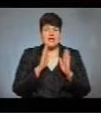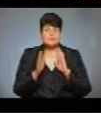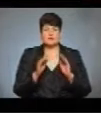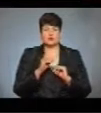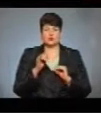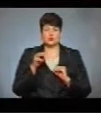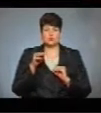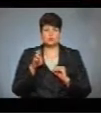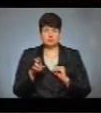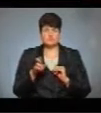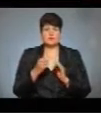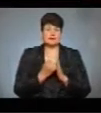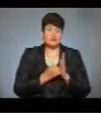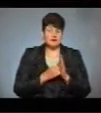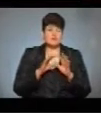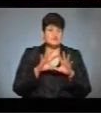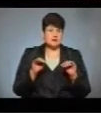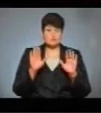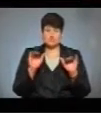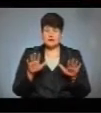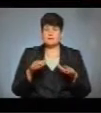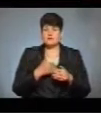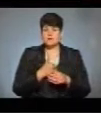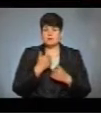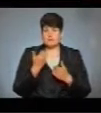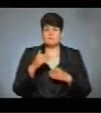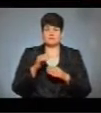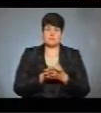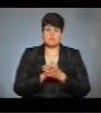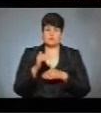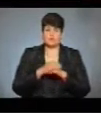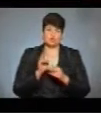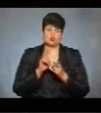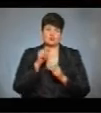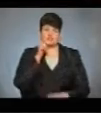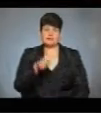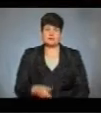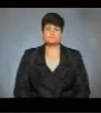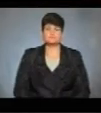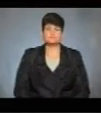Ютуб-каналі. На цьому у мене все. Я прощаюся з вами, бажаю мирного вечора і до зустрічі тут завтра.